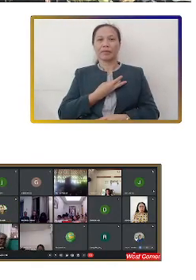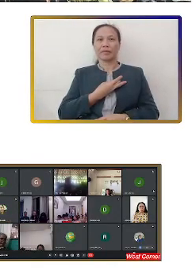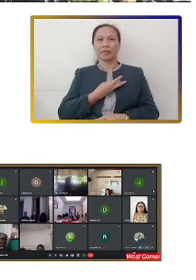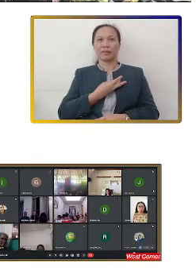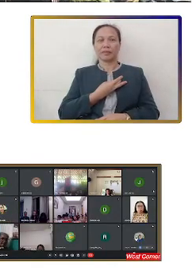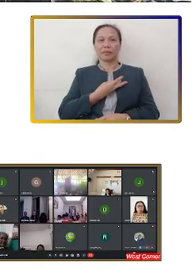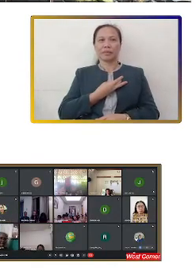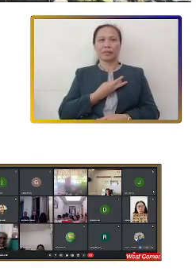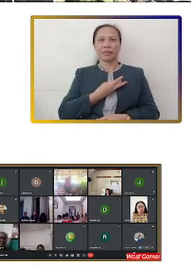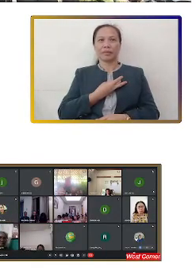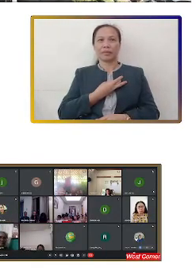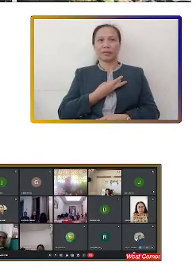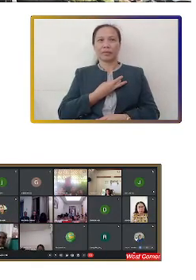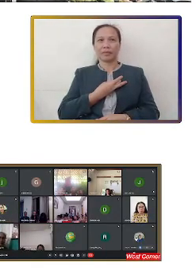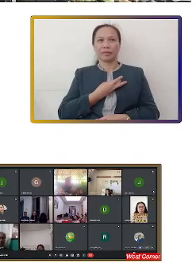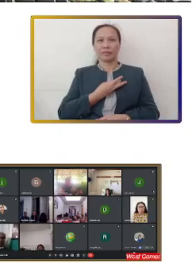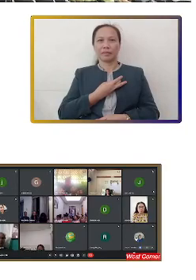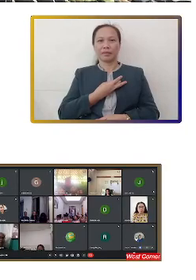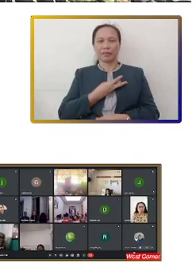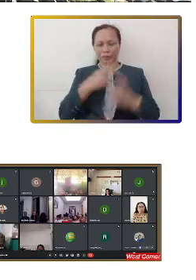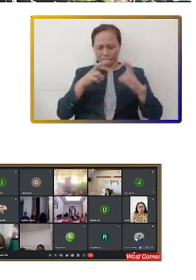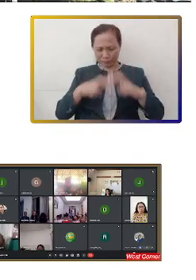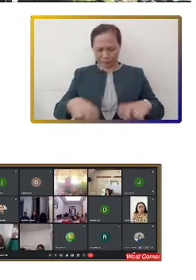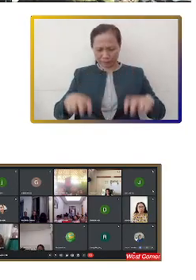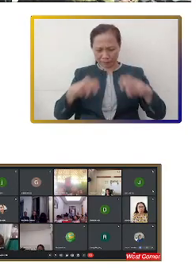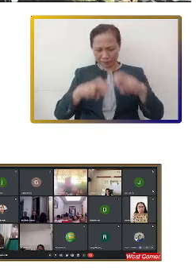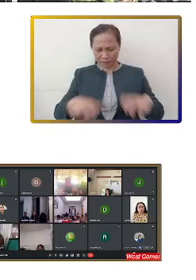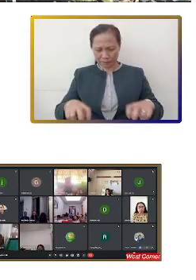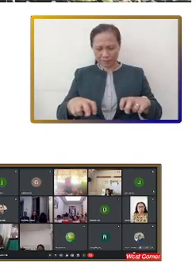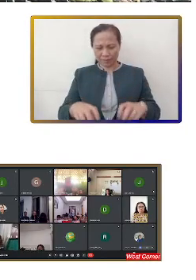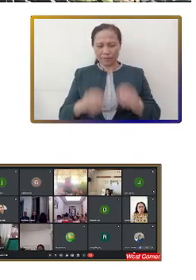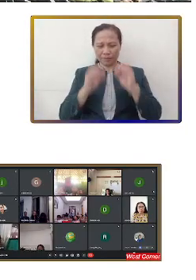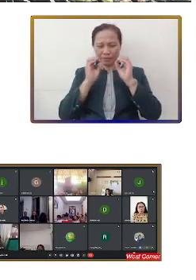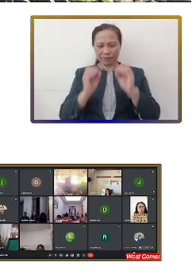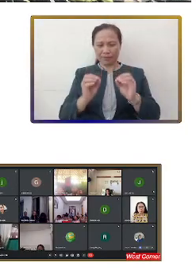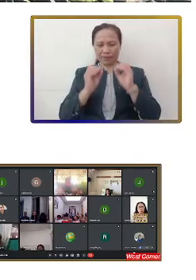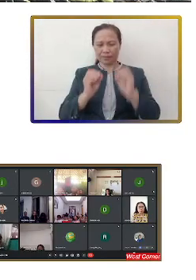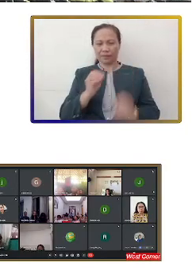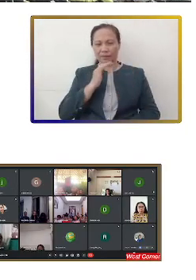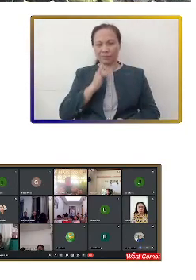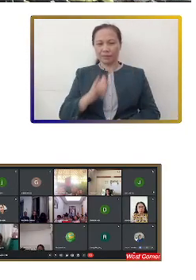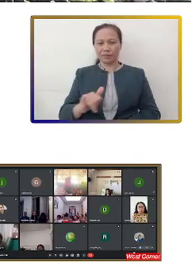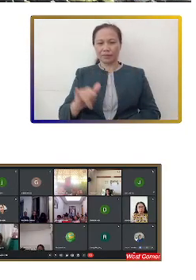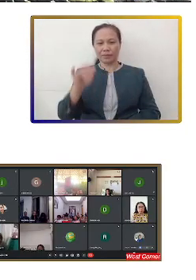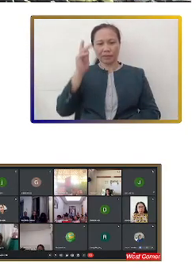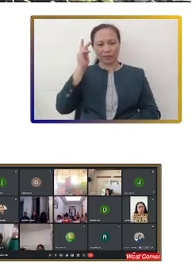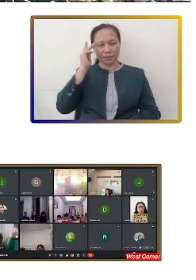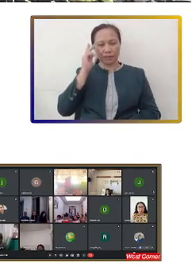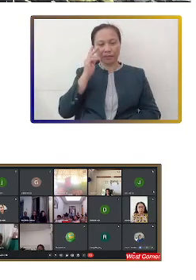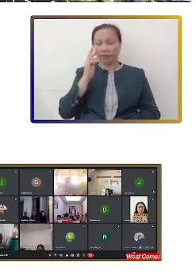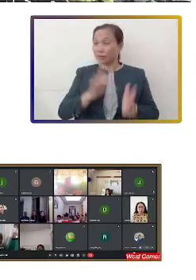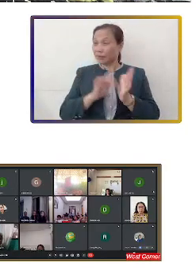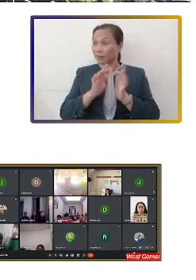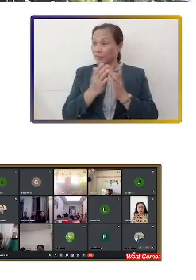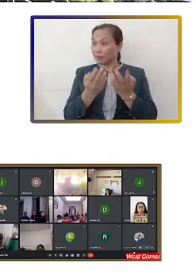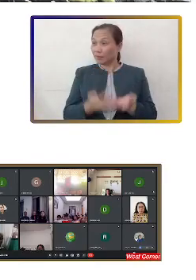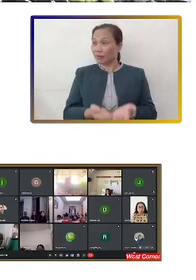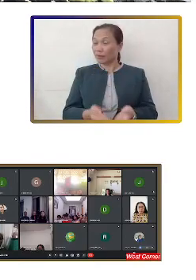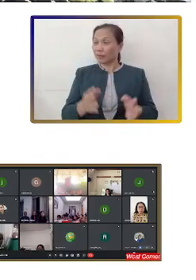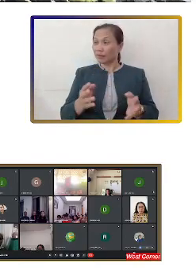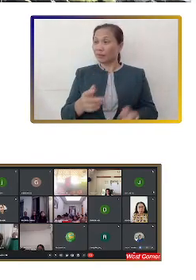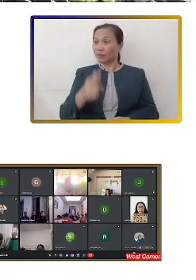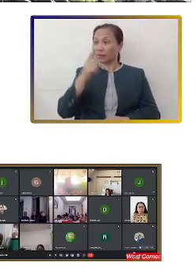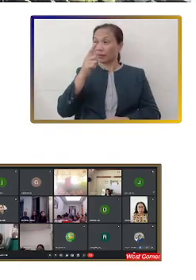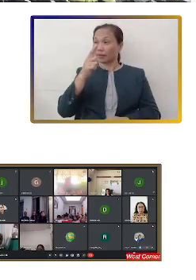ay sumansala sa tinuturo ng Biblia na inilagay ng Diyos sa mind or sa wisdom, yeah, sa mind ng